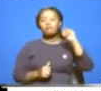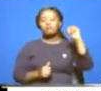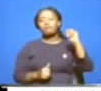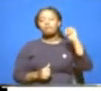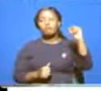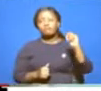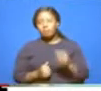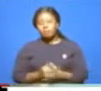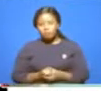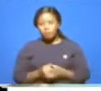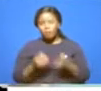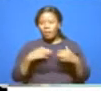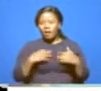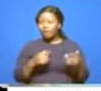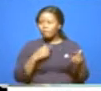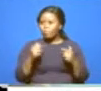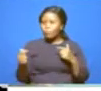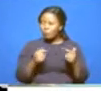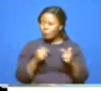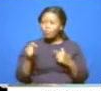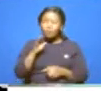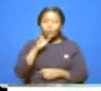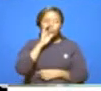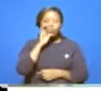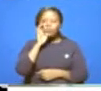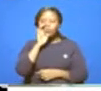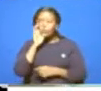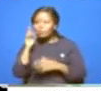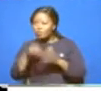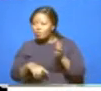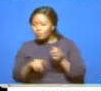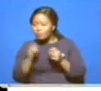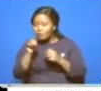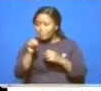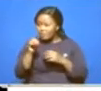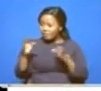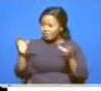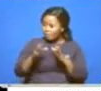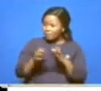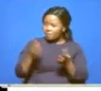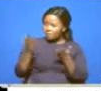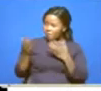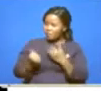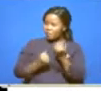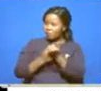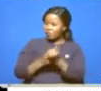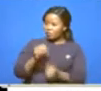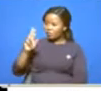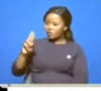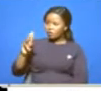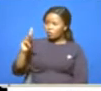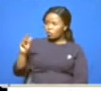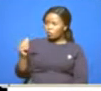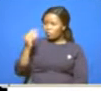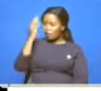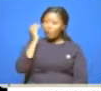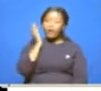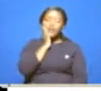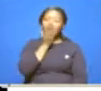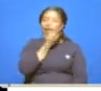na uvumi jijini Mombasa kwamba kampuni hiyo ya saruji huenda inaegemea upande wa chama cha UDA kwa sababu ya rangi zake. Hata